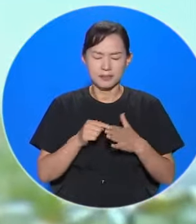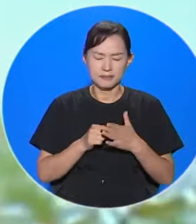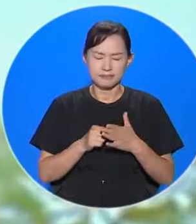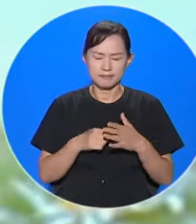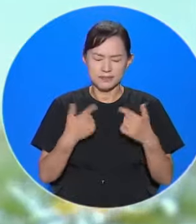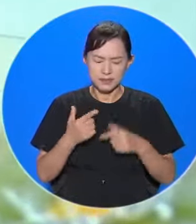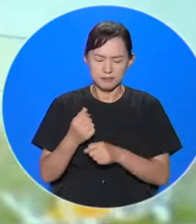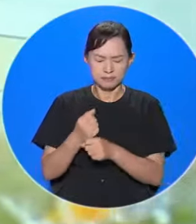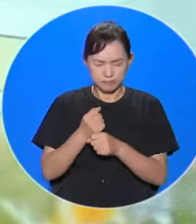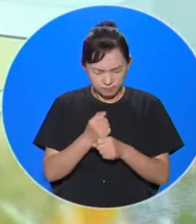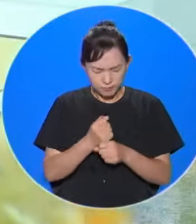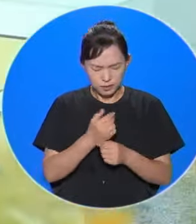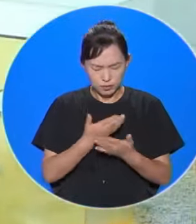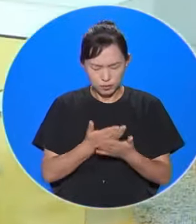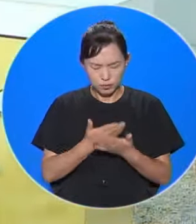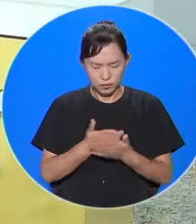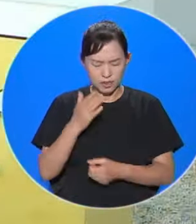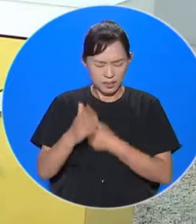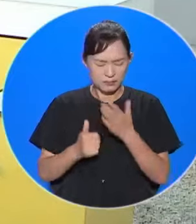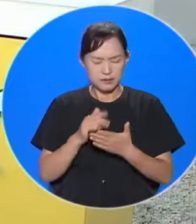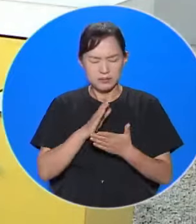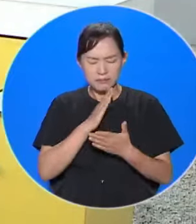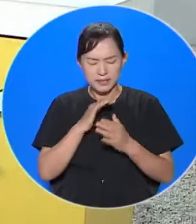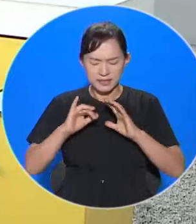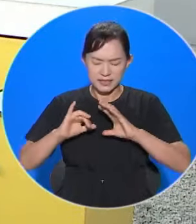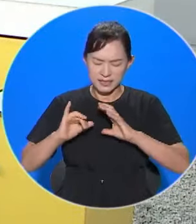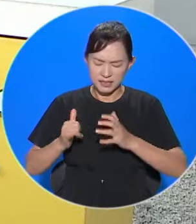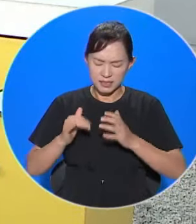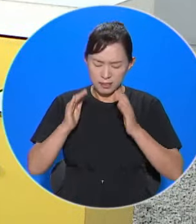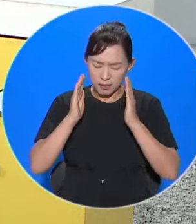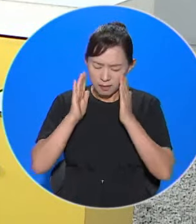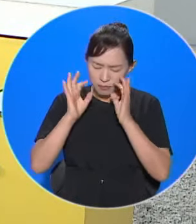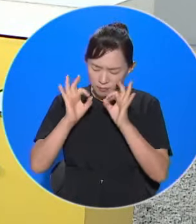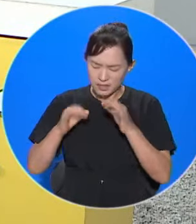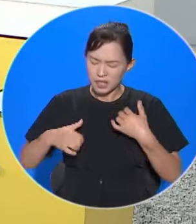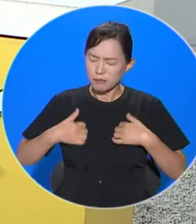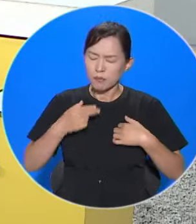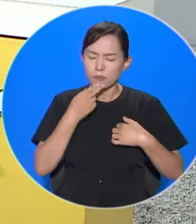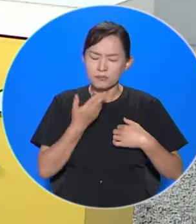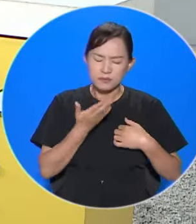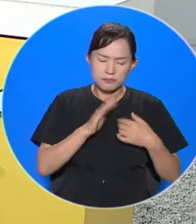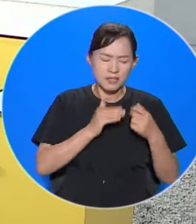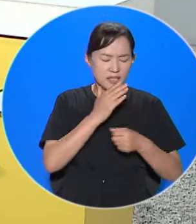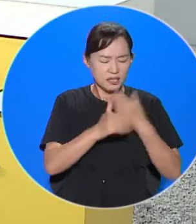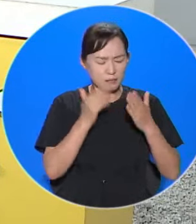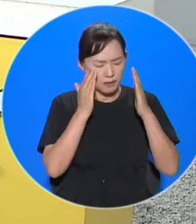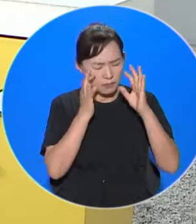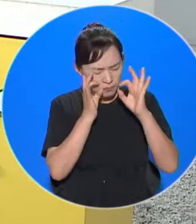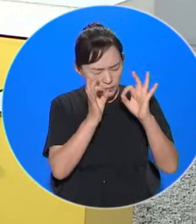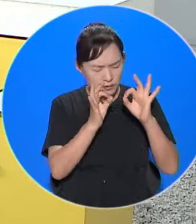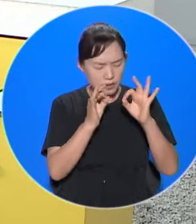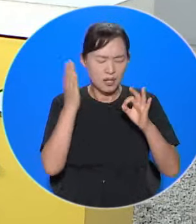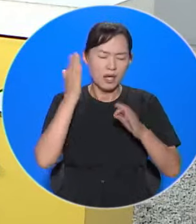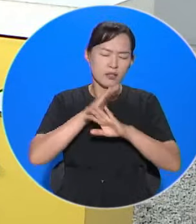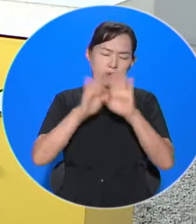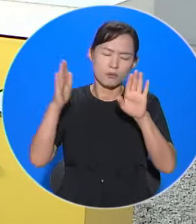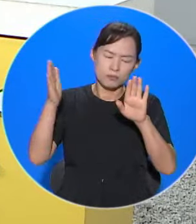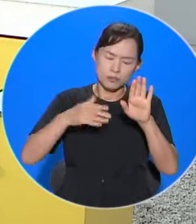주시고 하나님 정말 세상을 바라보면 기쁠 것이 없지만 하나님 바라보면서 하늘로부터